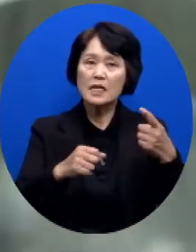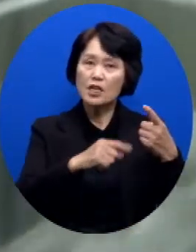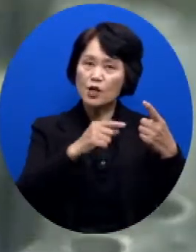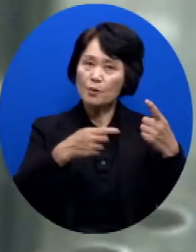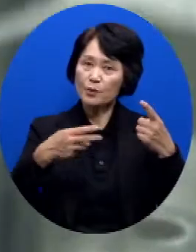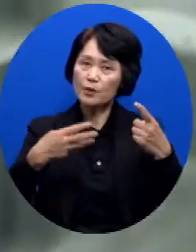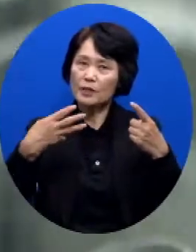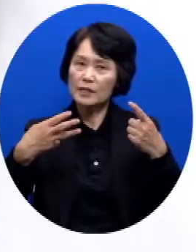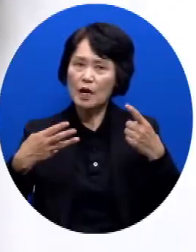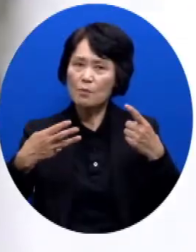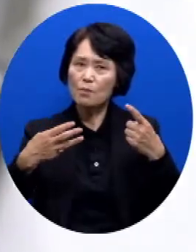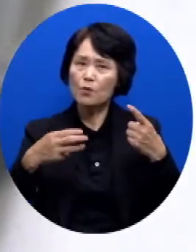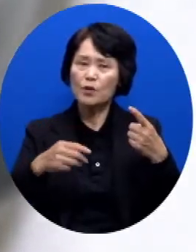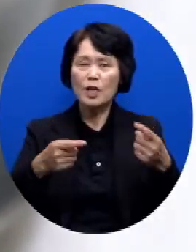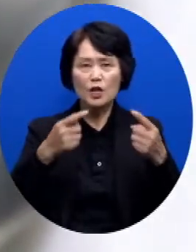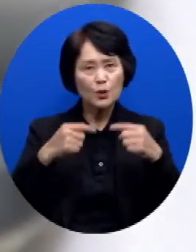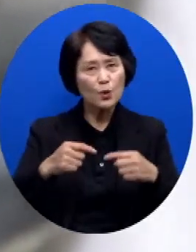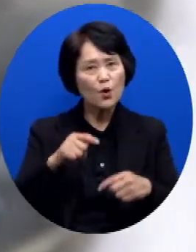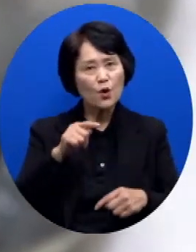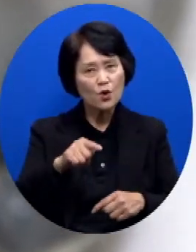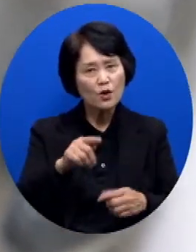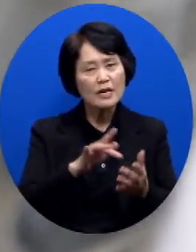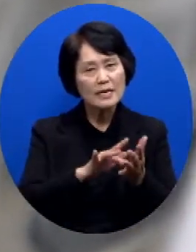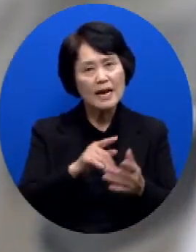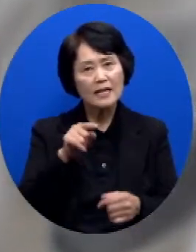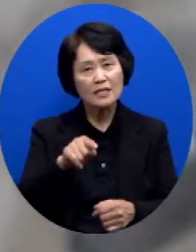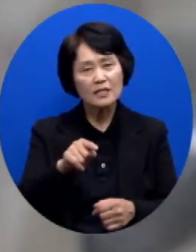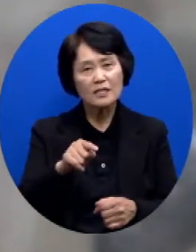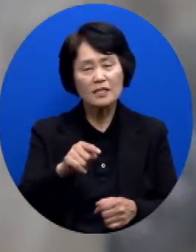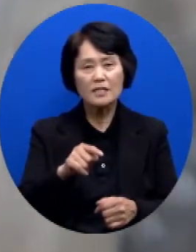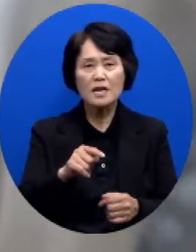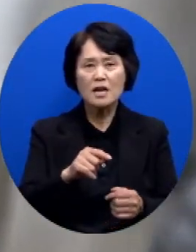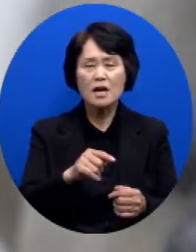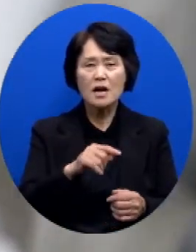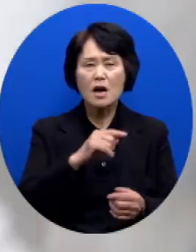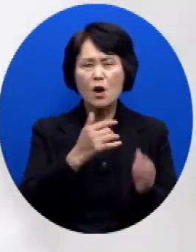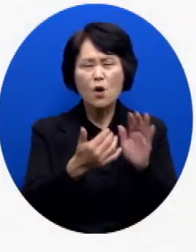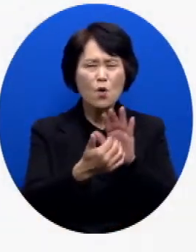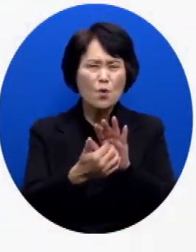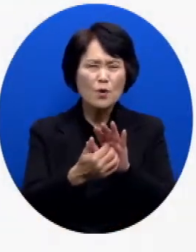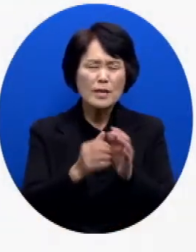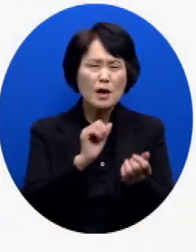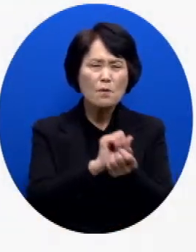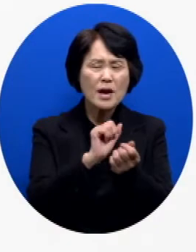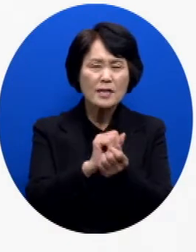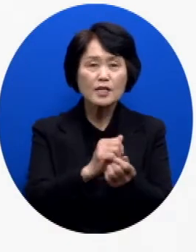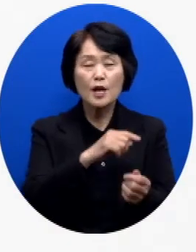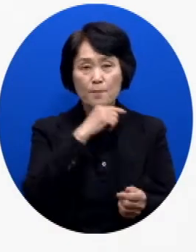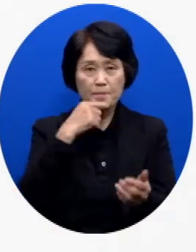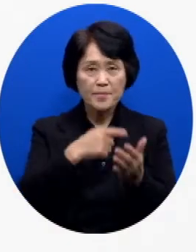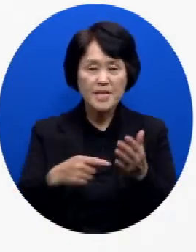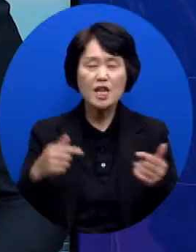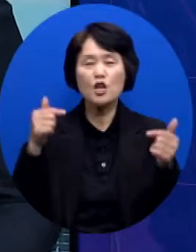치료제는 단계적 일상 회복 과정에서 피해를 최소화하는 데 도움을 줄 것으로 기대를 모으고 있습니다.